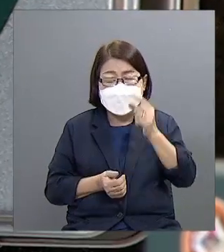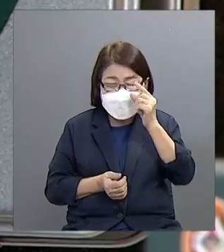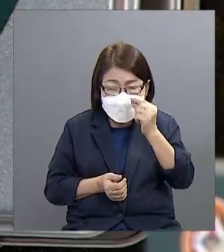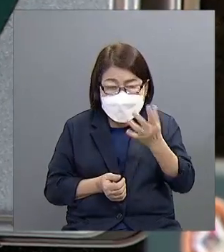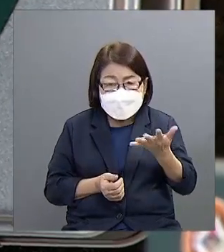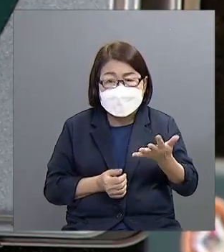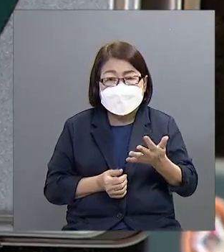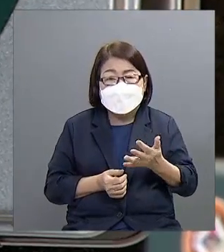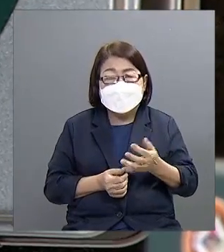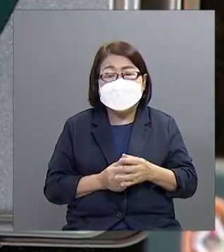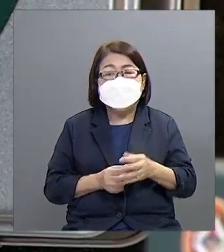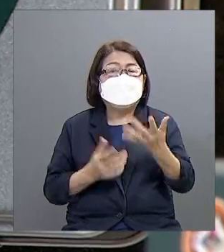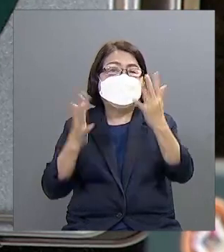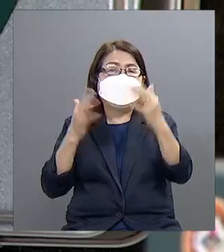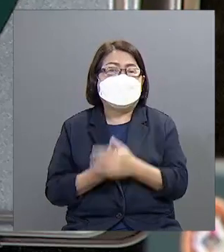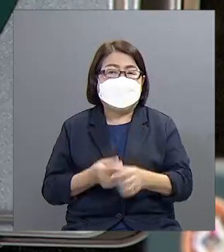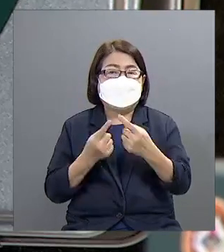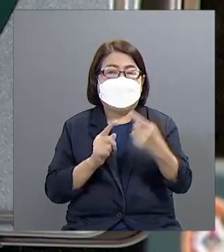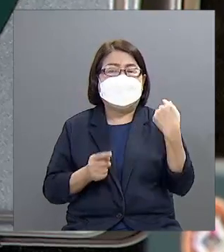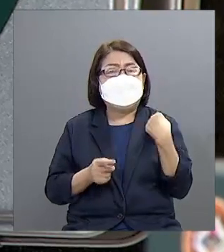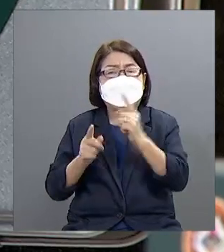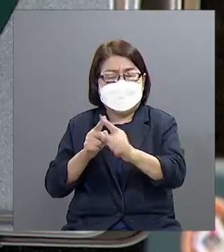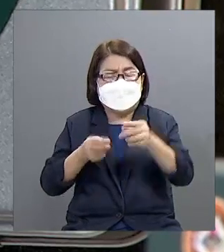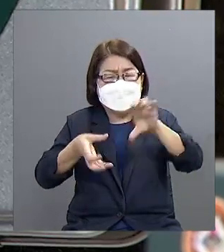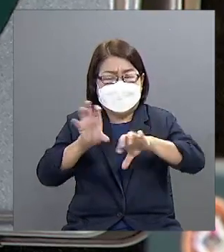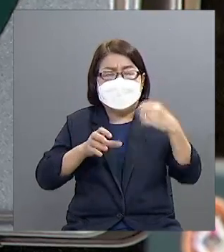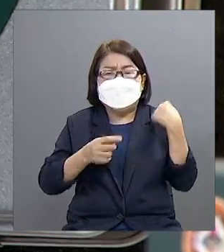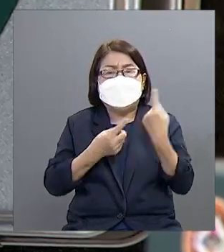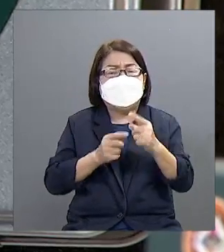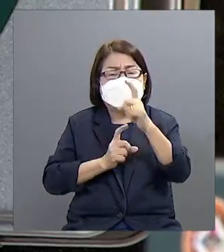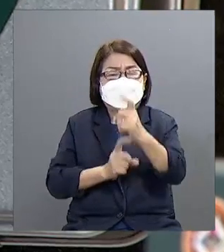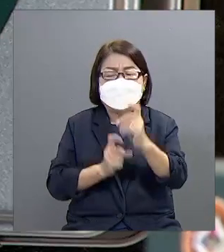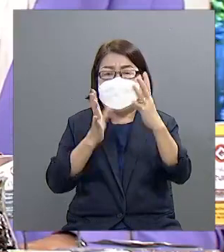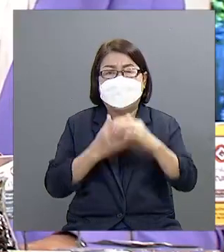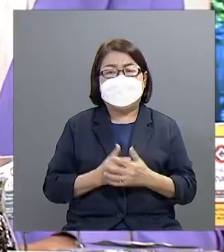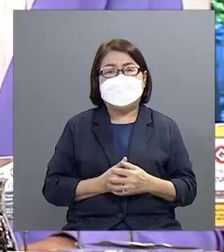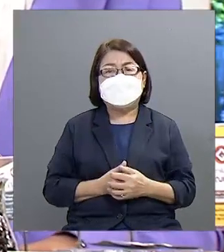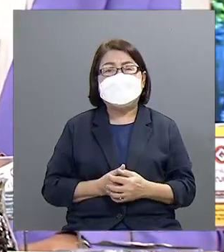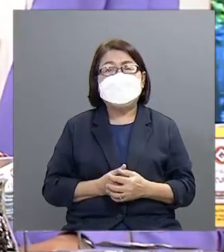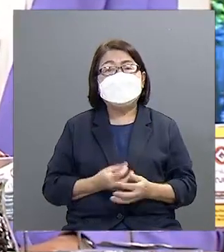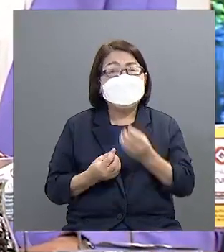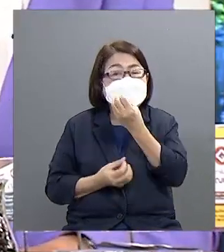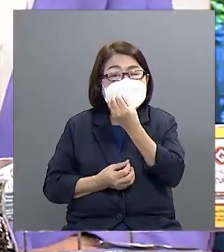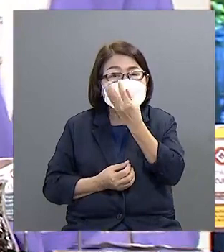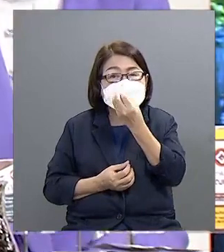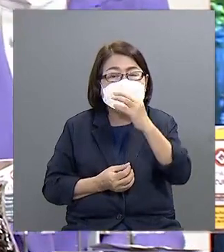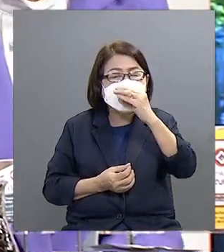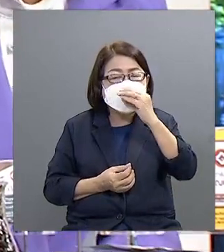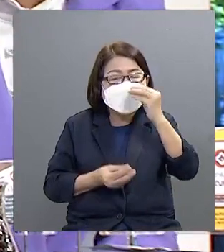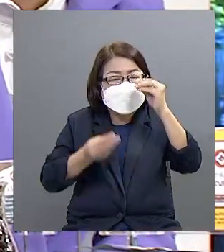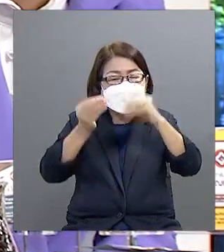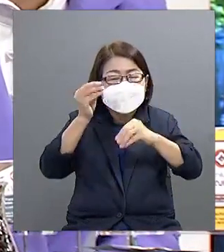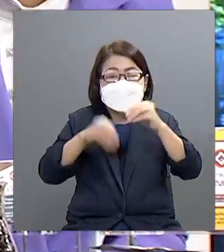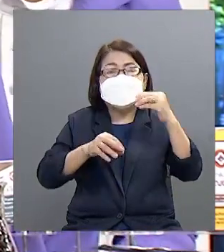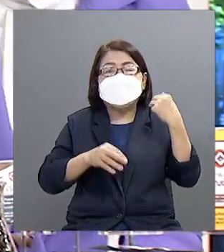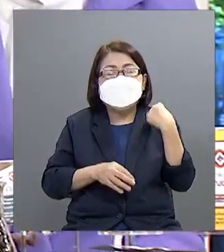ของ CBD บ้างมี THC บ้าง แต่ ปริมาณน้อยแต่ก็จะมีเกสรดอกไม้หอมๆนะครับ แล้วตรงนี้นะคะเห็น